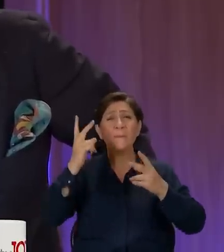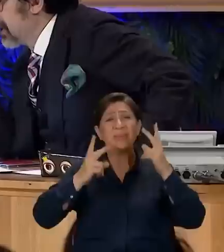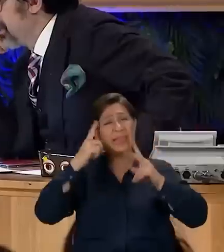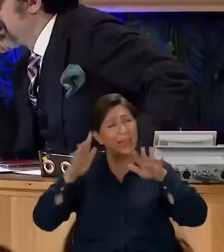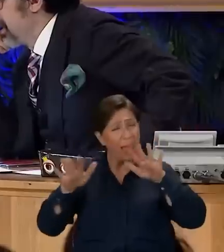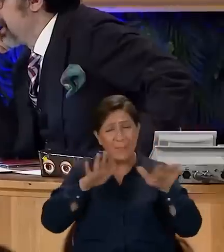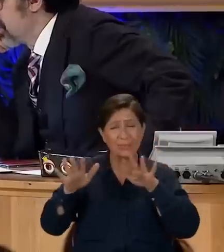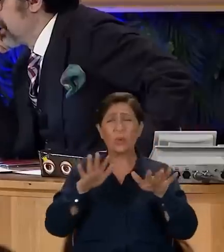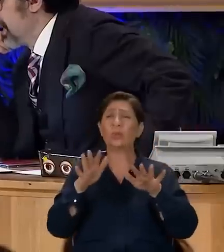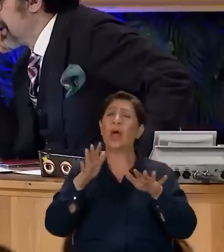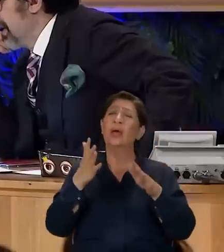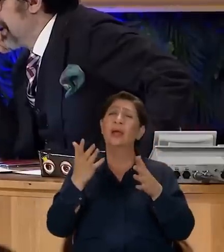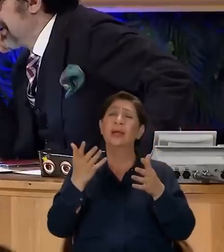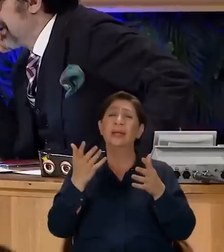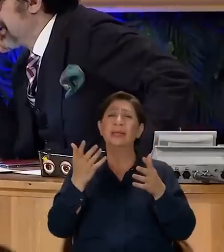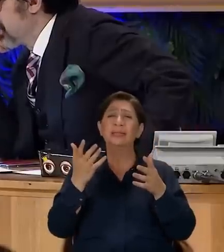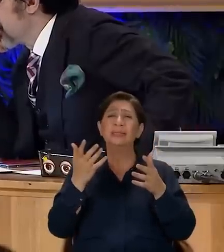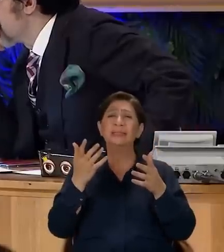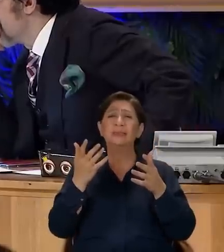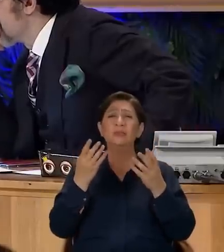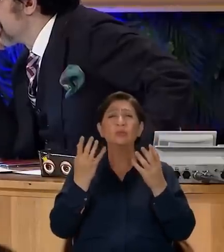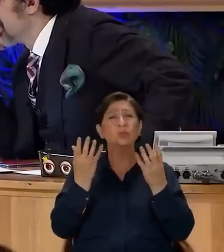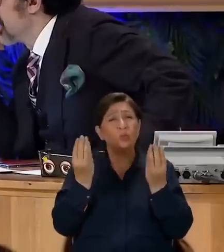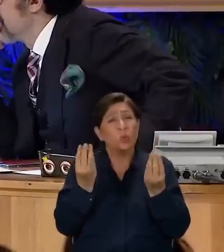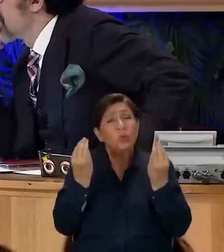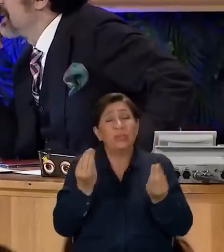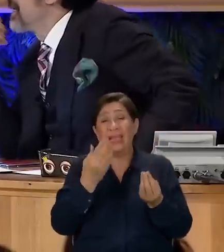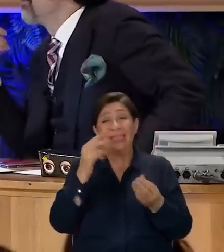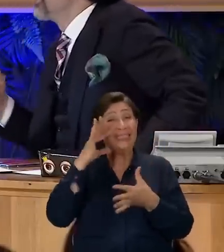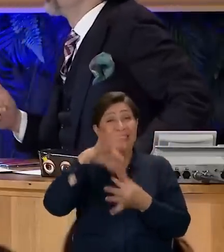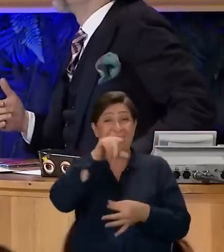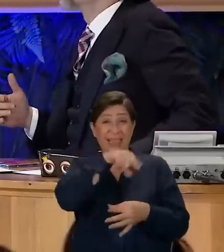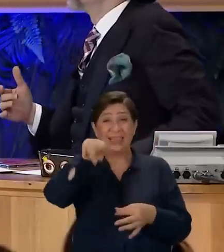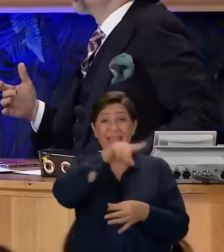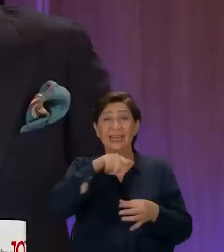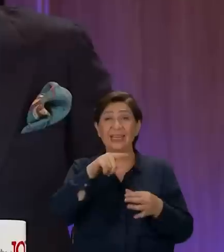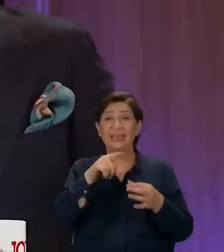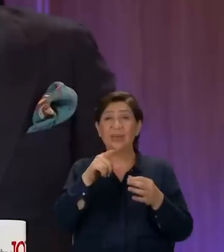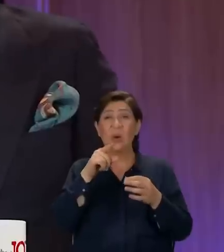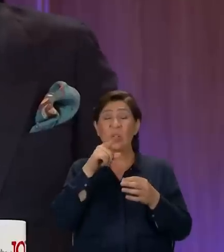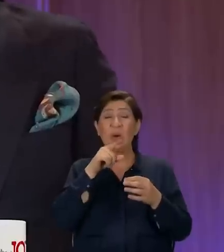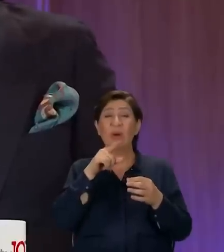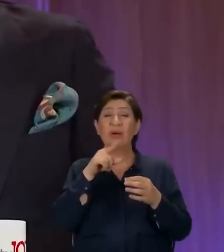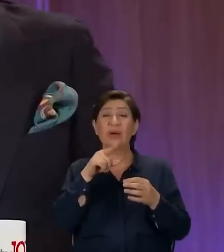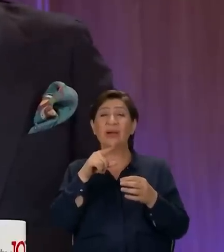nevrozlar ya da kimi depresyonlar çok güzel insanlar yani o insanlar aslında bunu